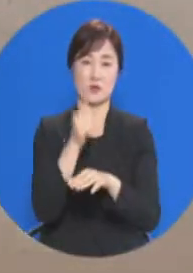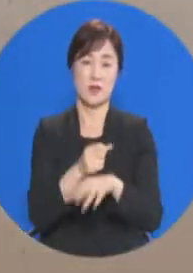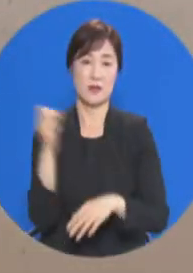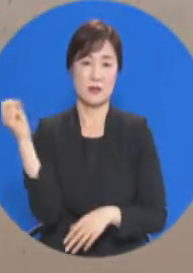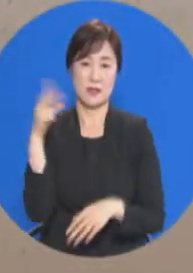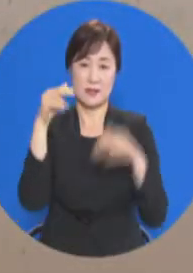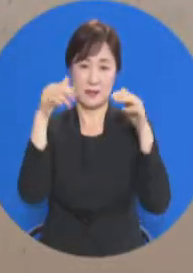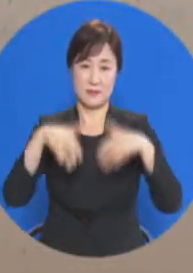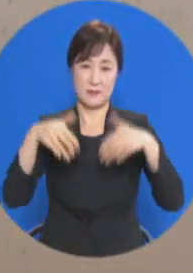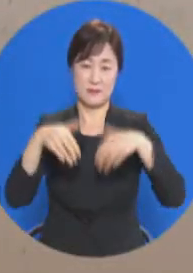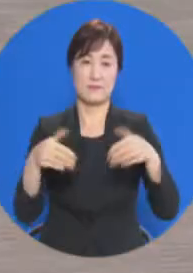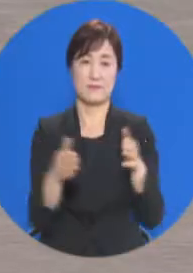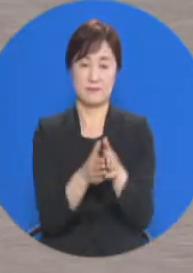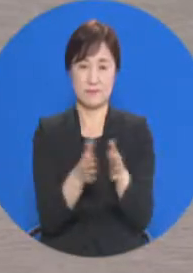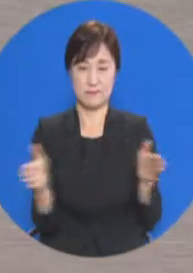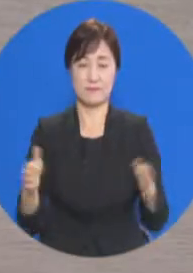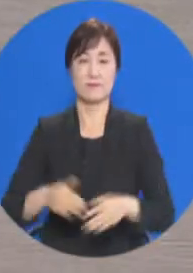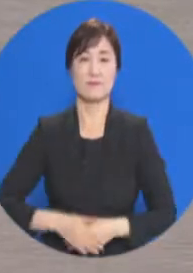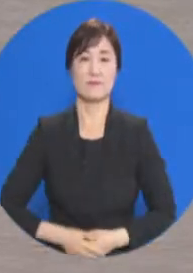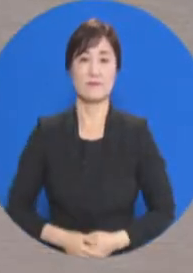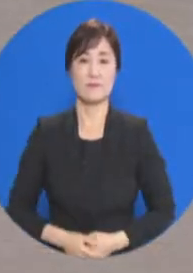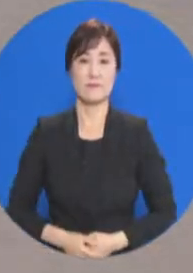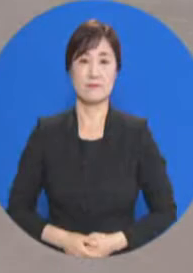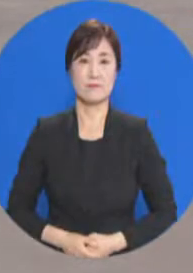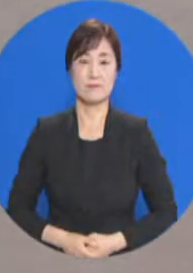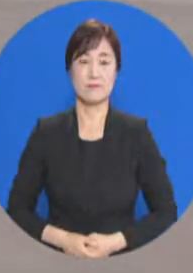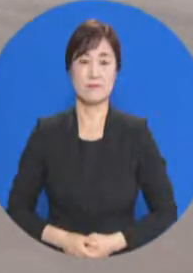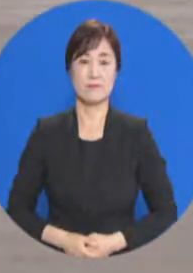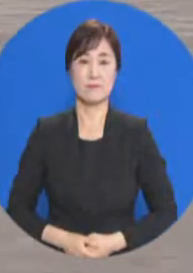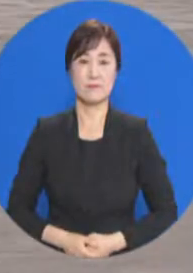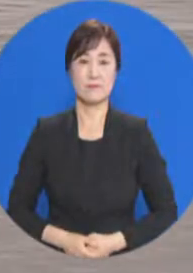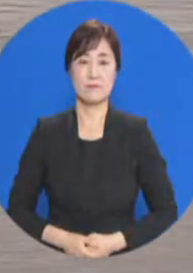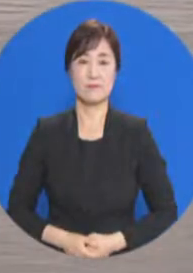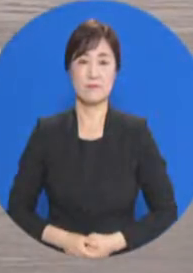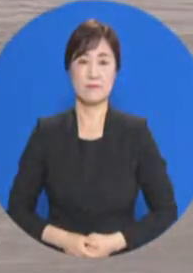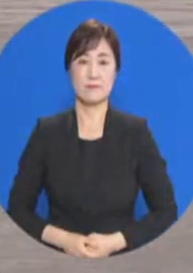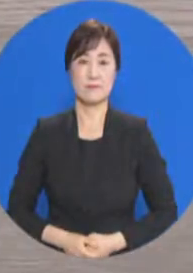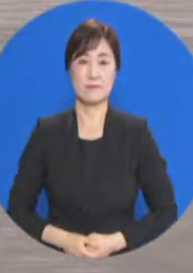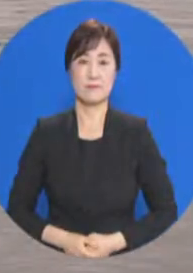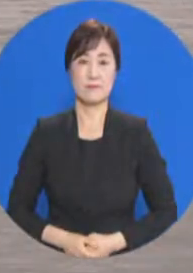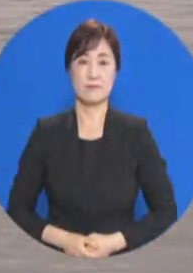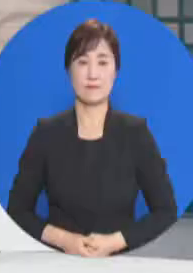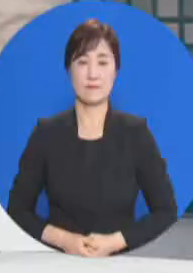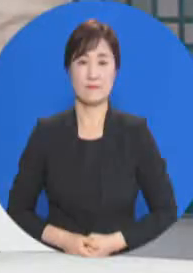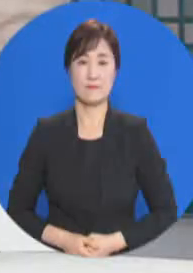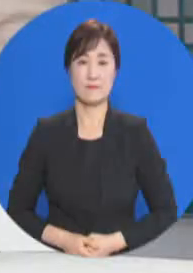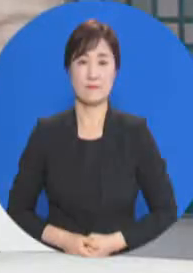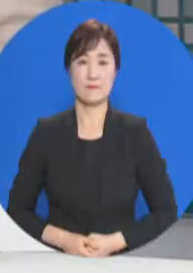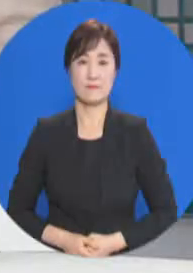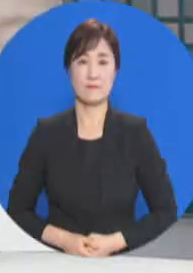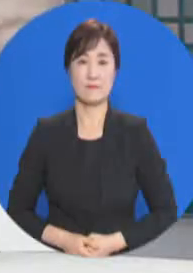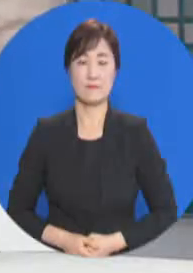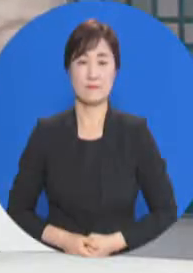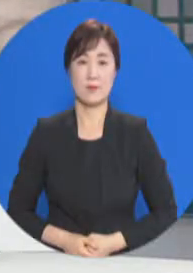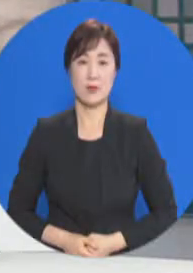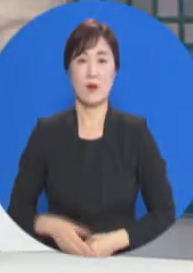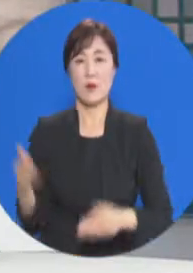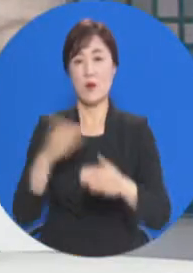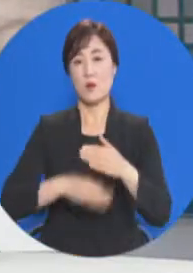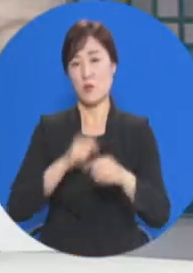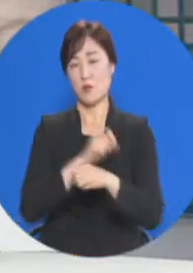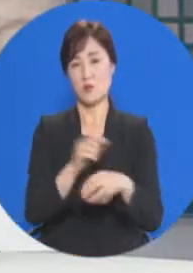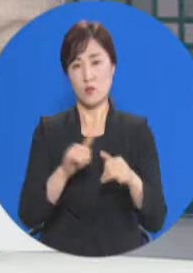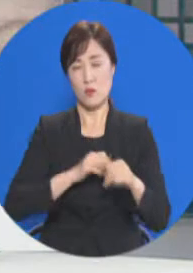북상하면서 비가 시작되겠다고 내다봤습니다. MBC 뉴스 강서영입니다. 네, 공무원들 도대체